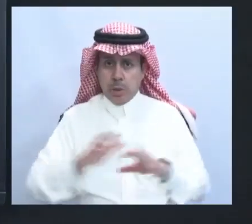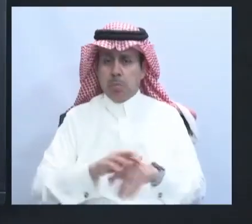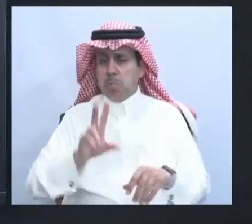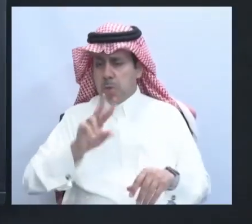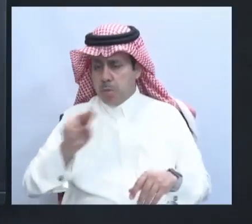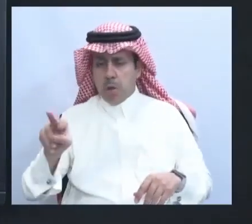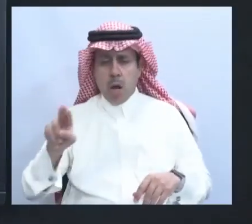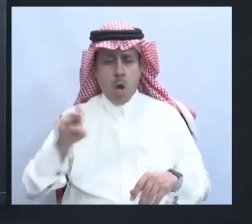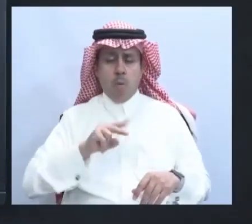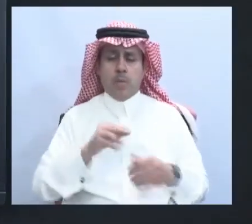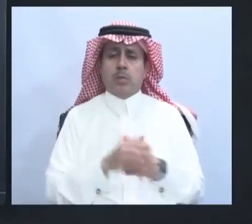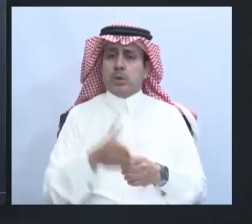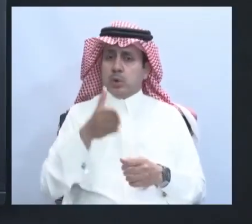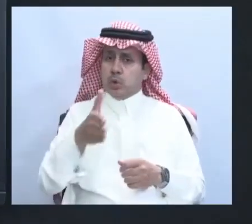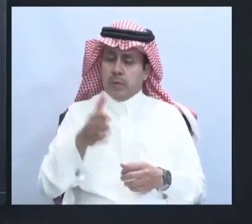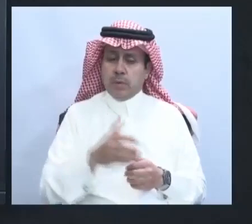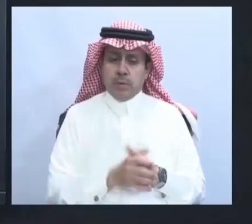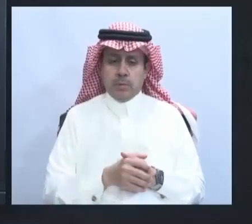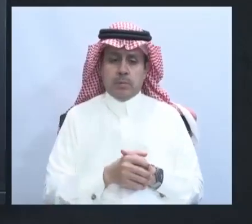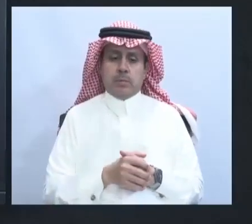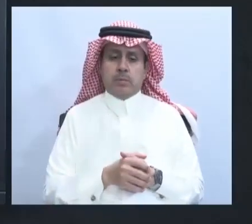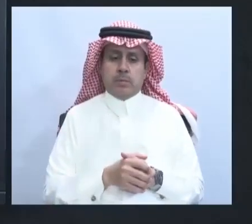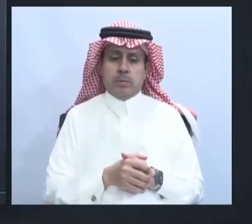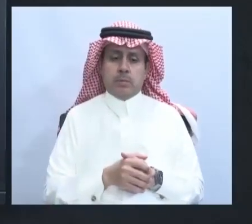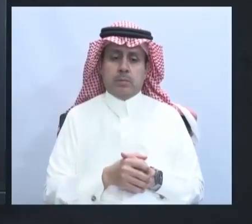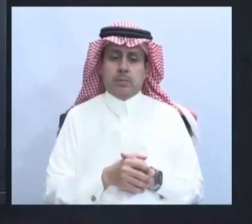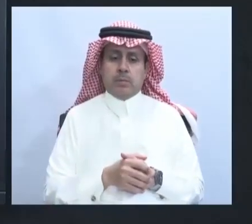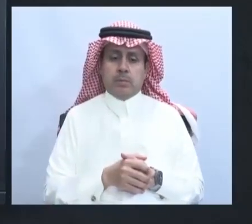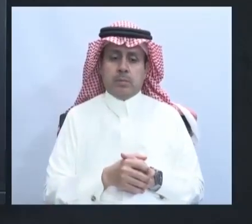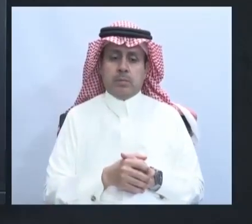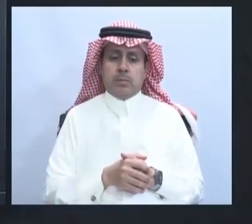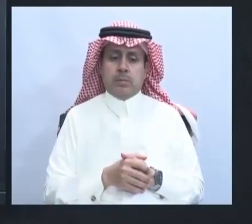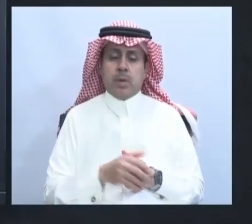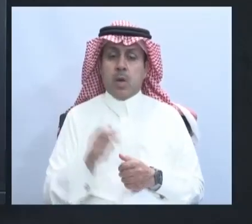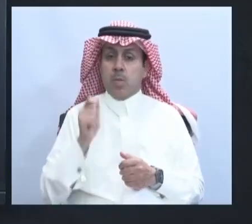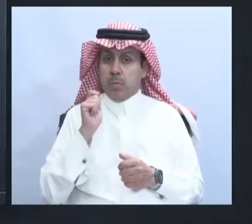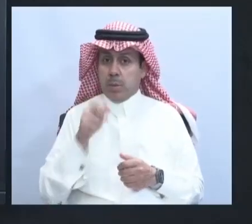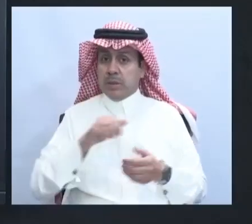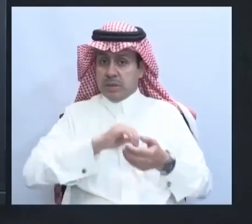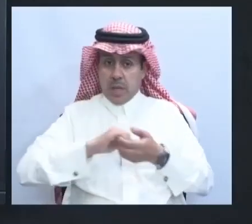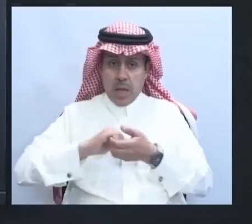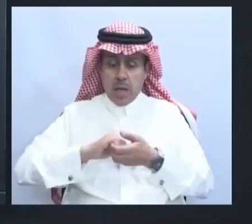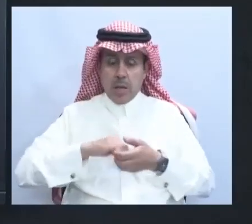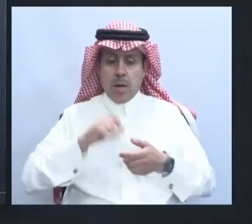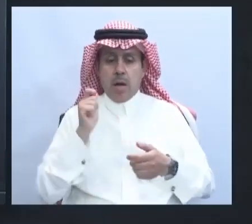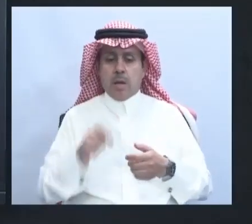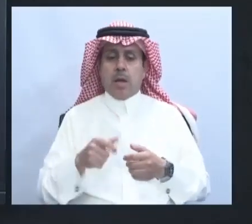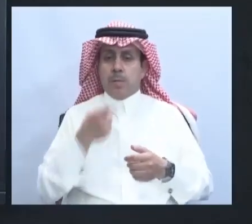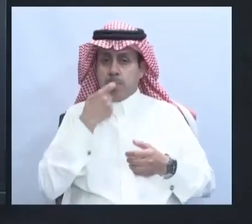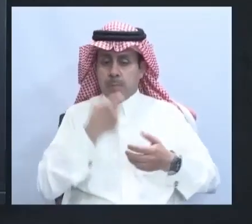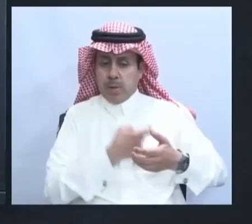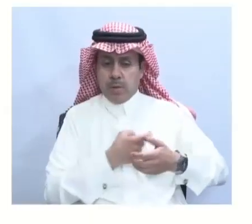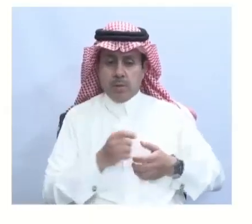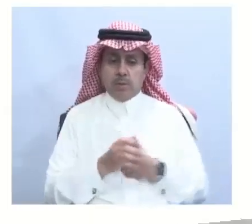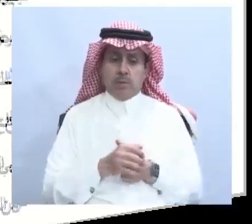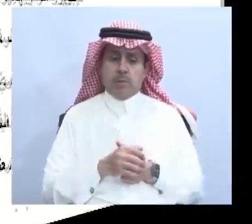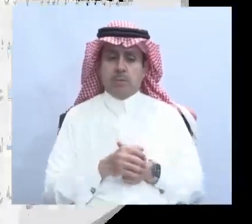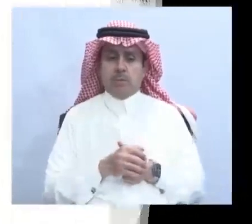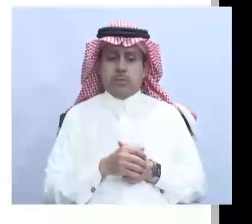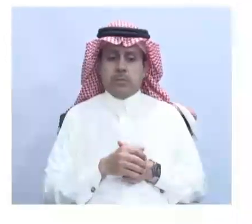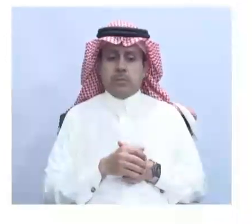السفر ويصافح هذا ما يتعلق بهذه الاحكام في الرضاع ايها الطلاب